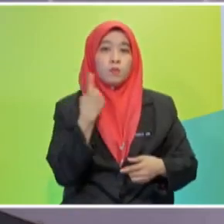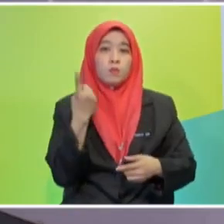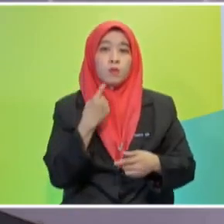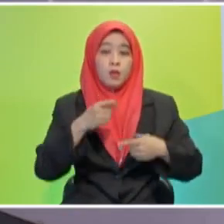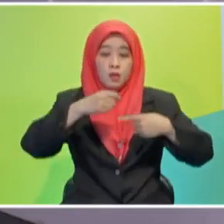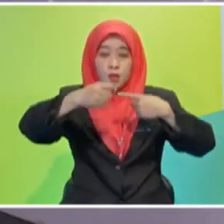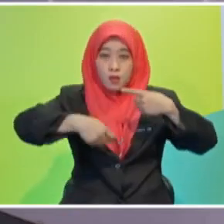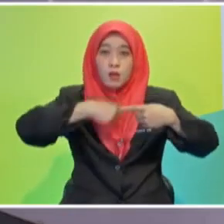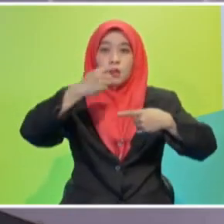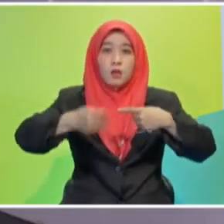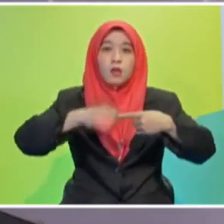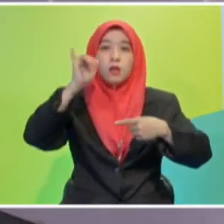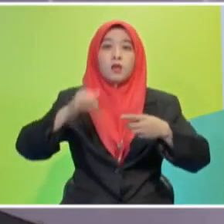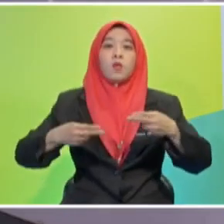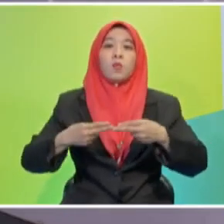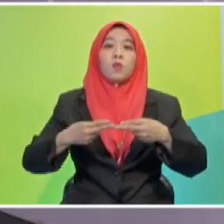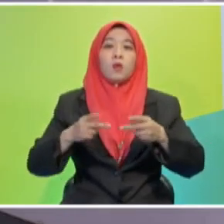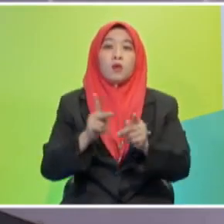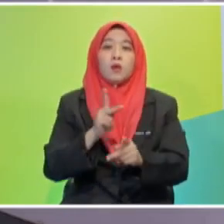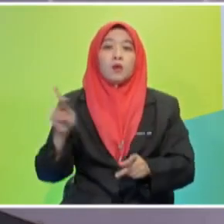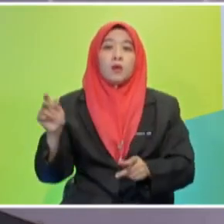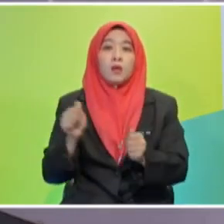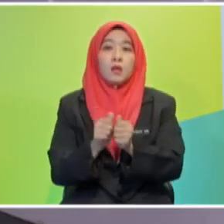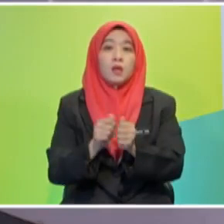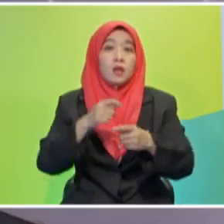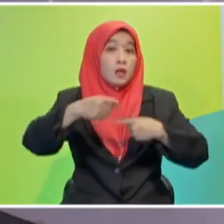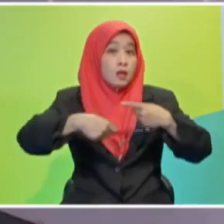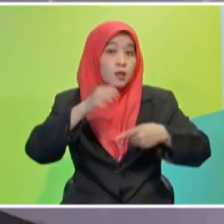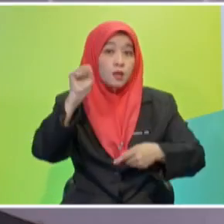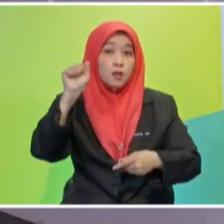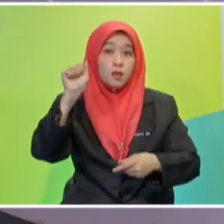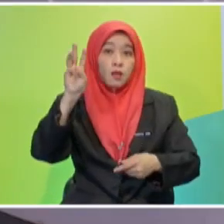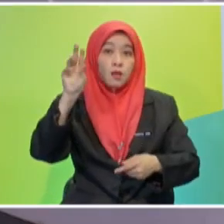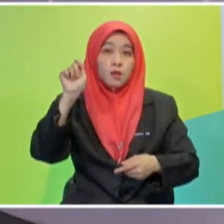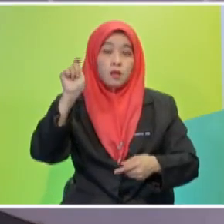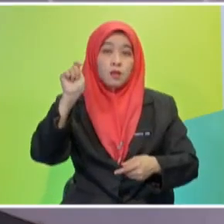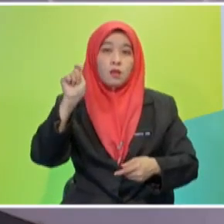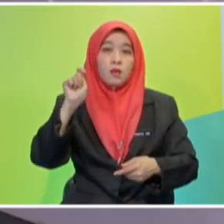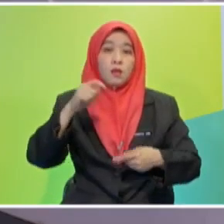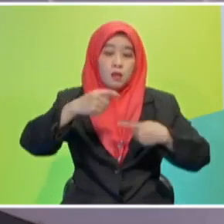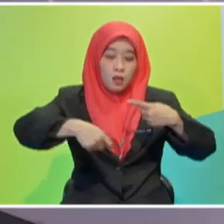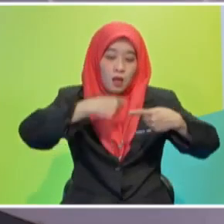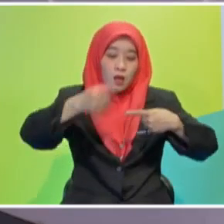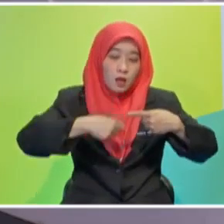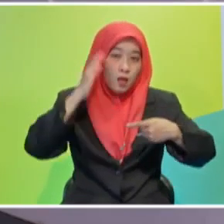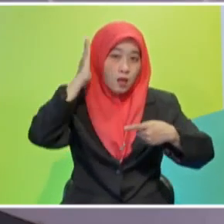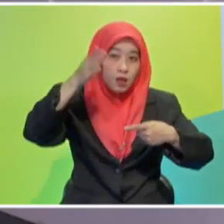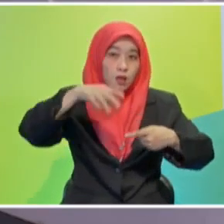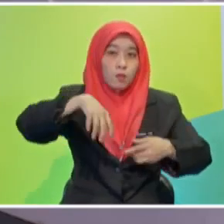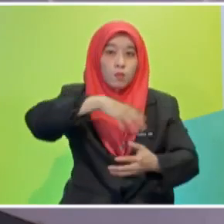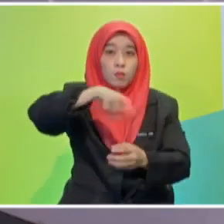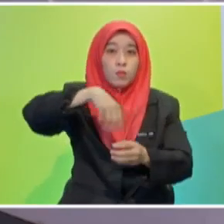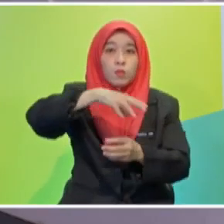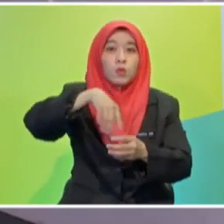yang dihubungkan dengan tali sawat. Okey, takal akan memusingkan drum pada